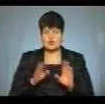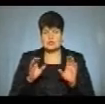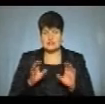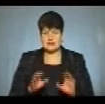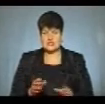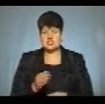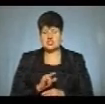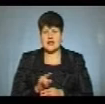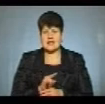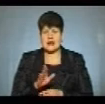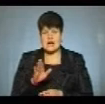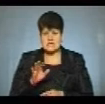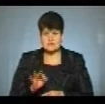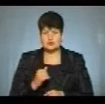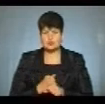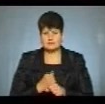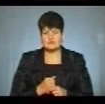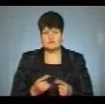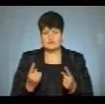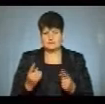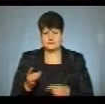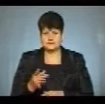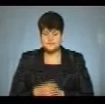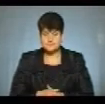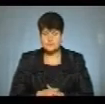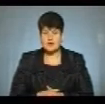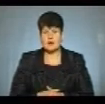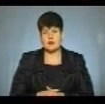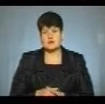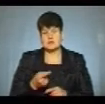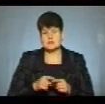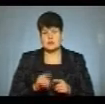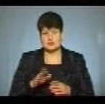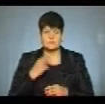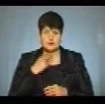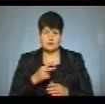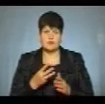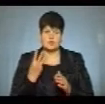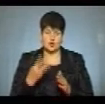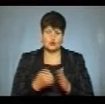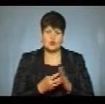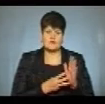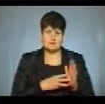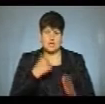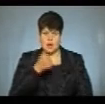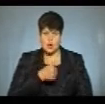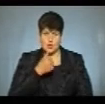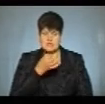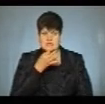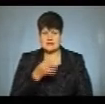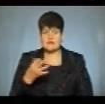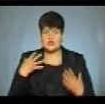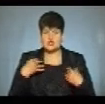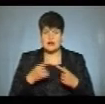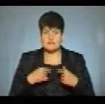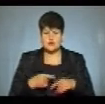України. Шахрайство вчинене у великих розмірах. Підозрюваним загрожує позбавлення волі від 3 до 8 років, повідомив начальник відділу розслідування